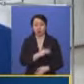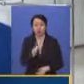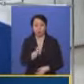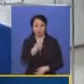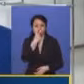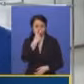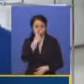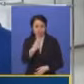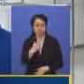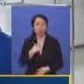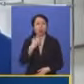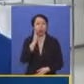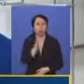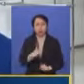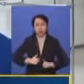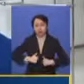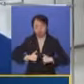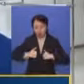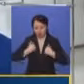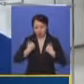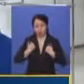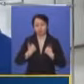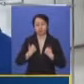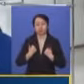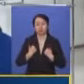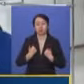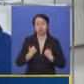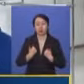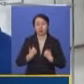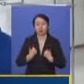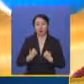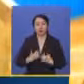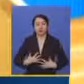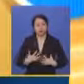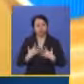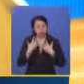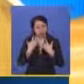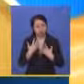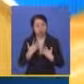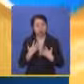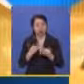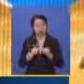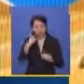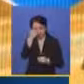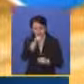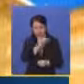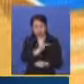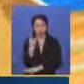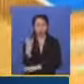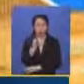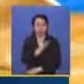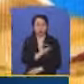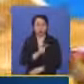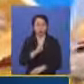Как-то я буду стараться, буду как бы вдохновляться. Более 10 лет в областном театре «Кукол» трудится